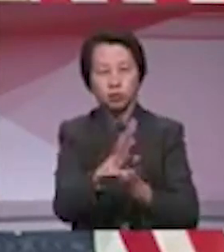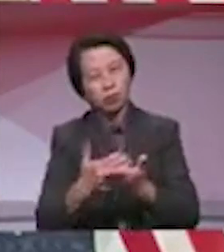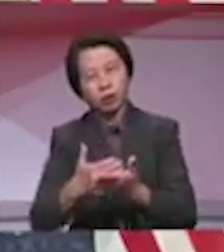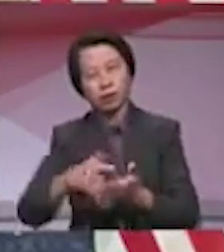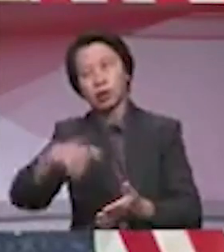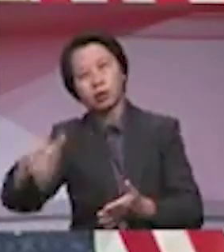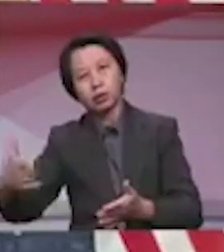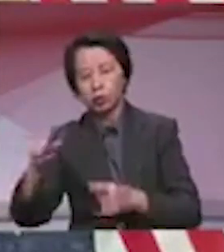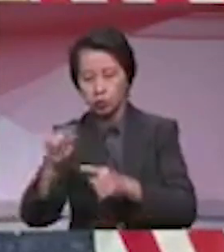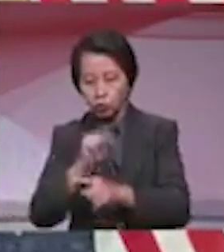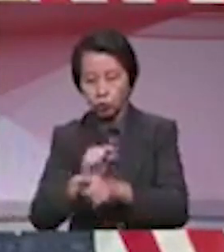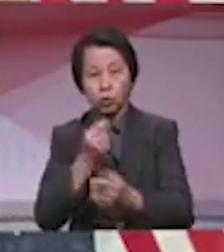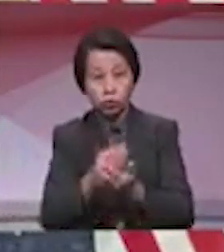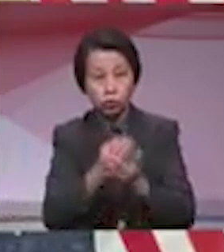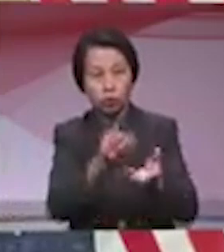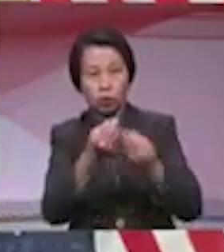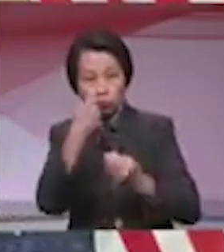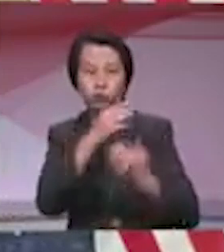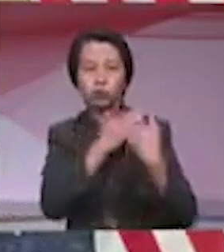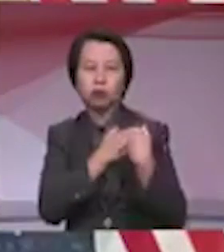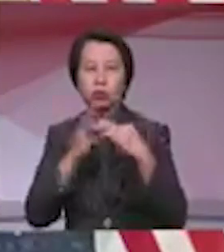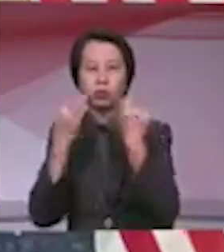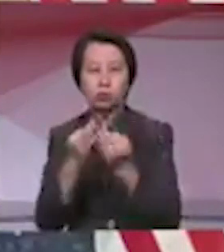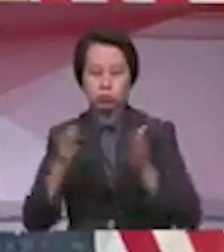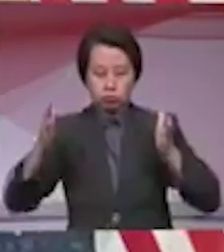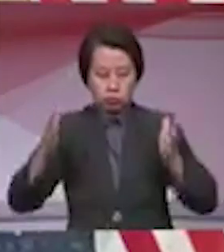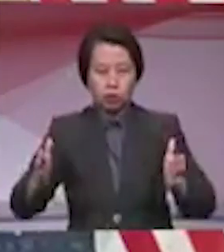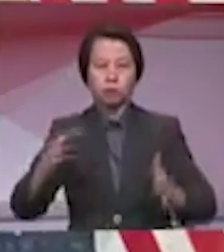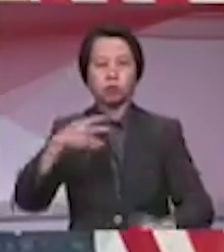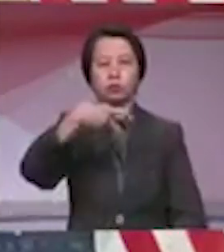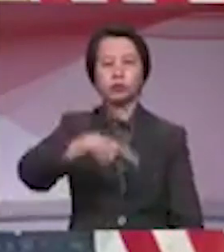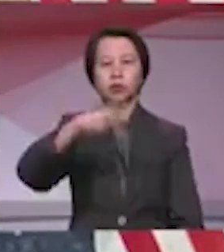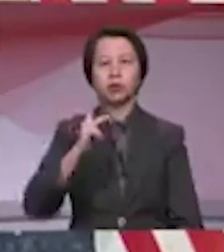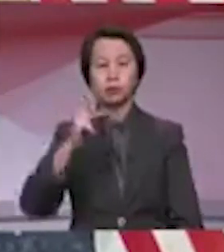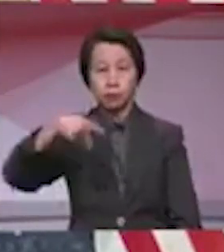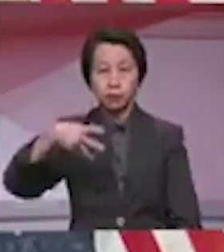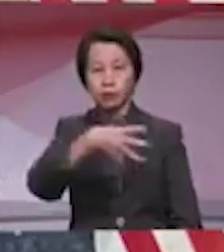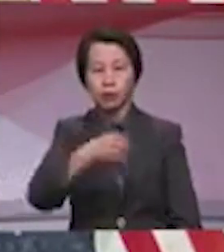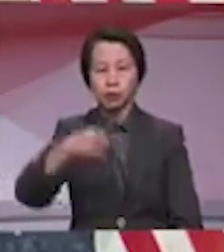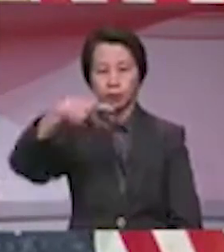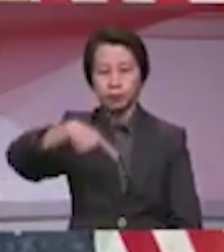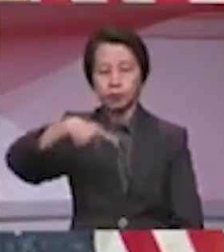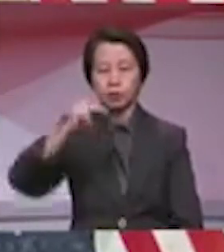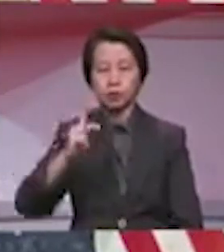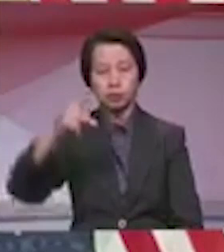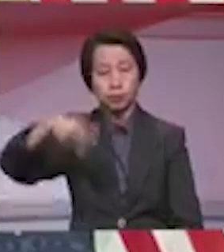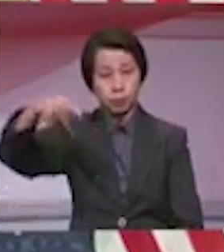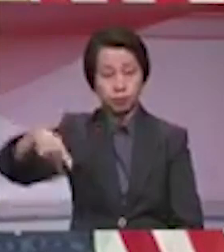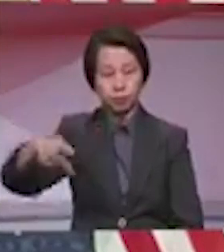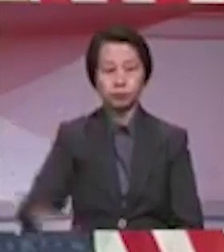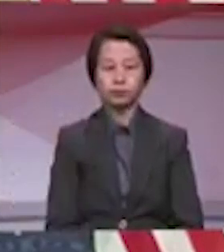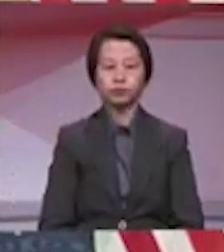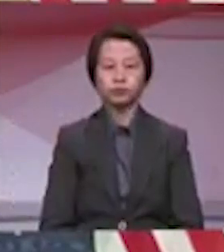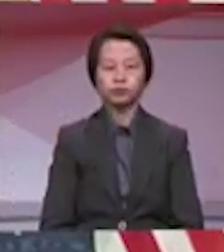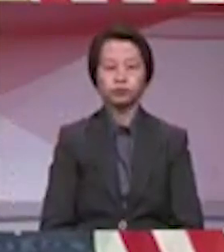besar menggunakannya untuk menyara keluarga sepanjang tempoh PKP dan juga PKPB.